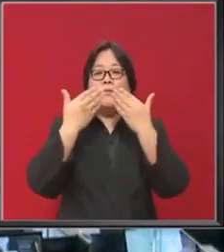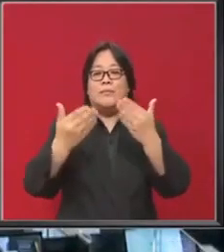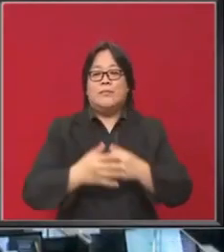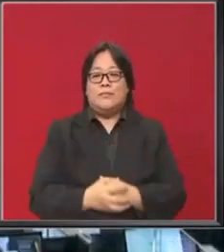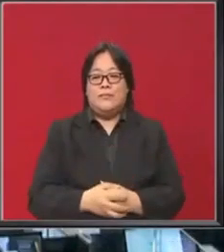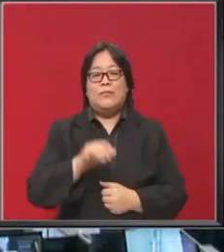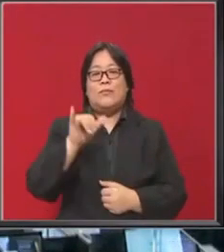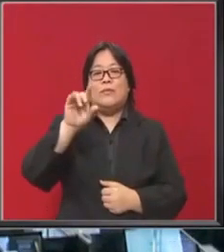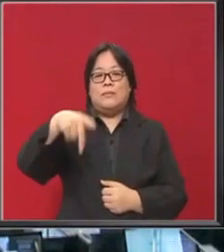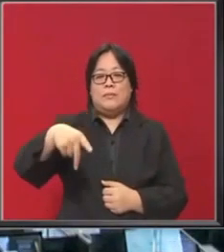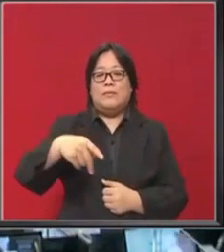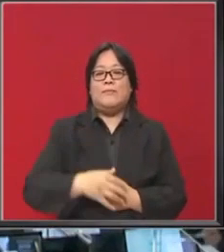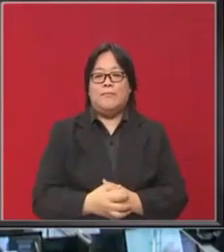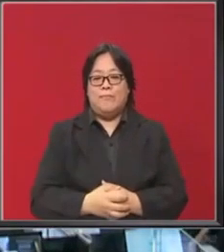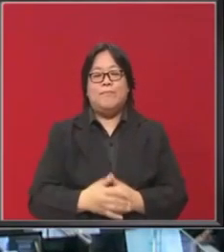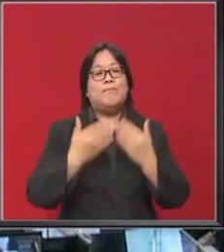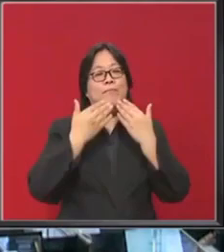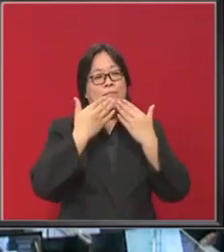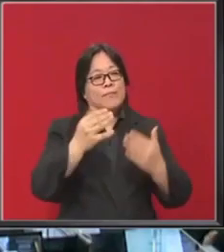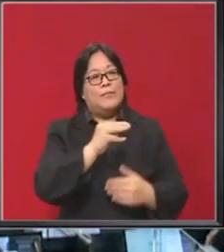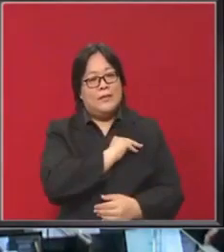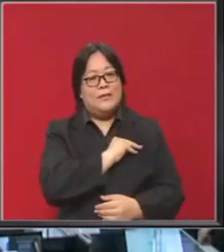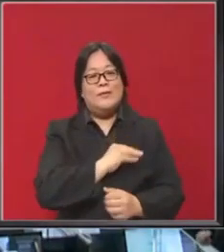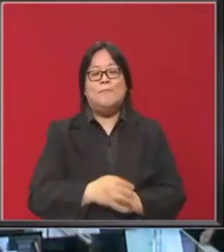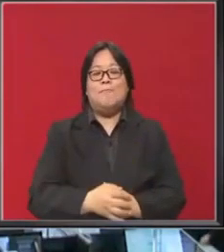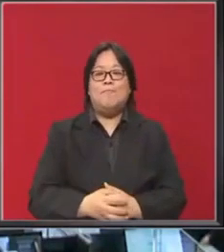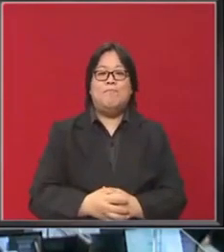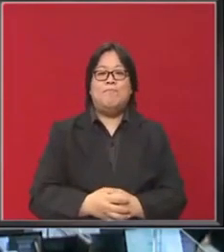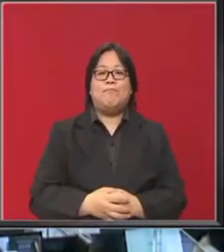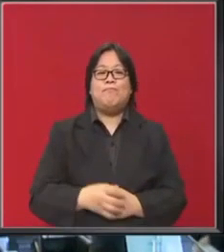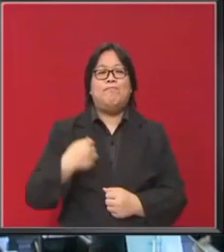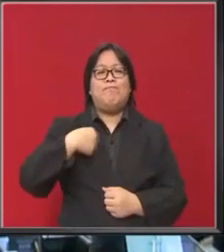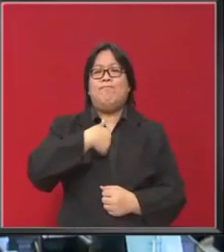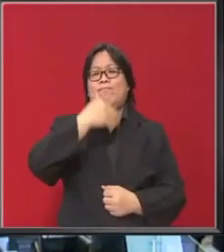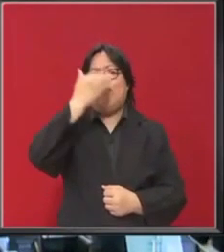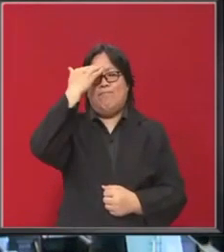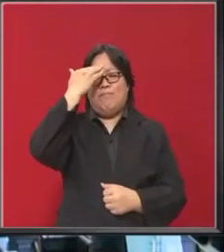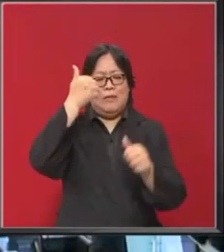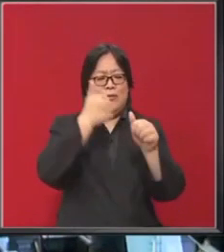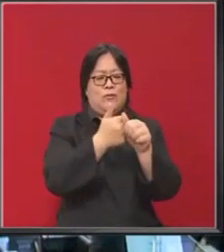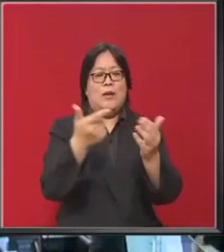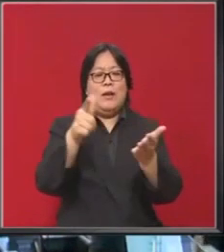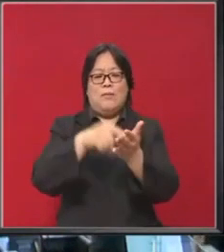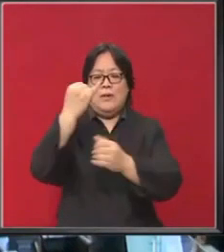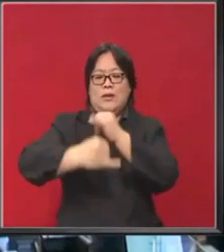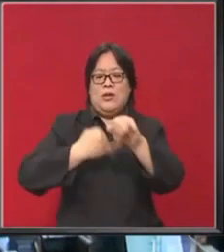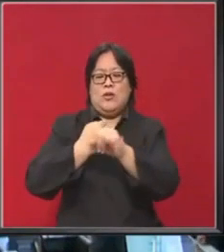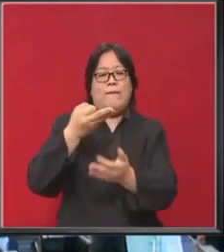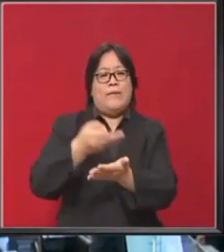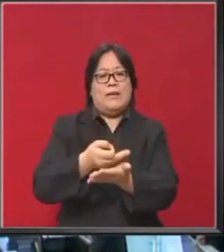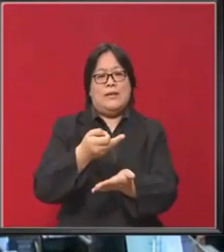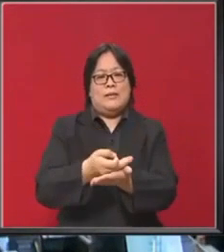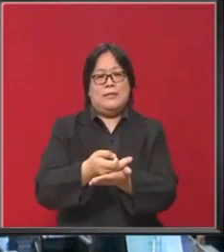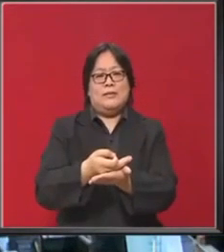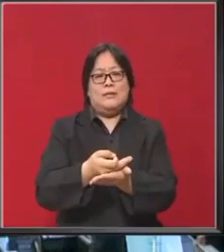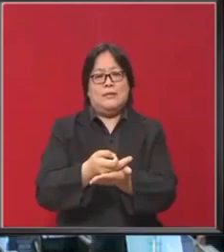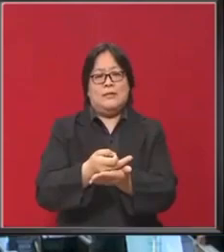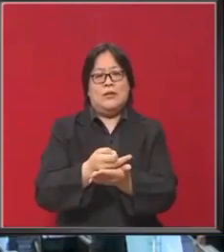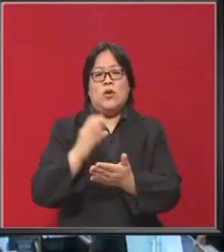yang kasih menteri kita sedar berdasarkan laporan International Finance